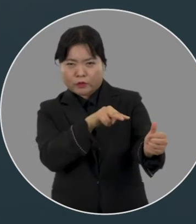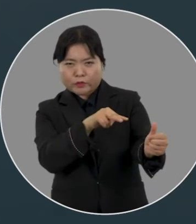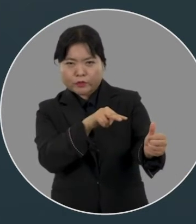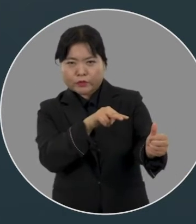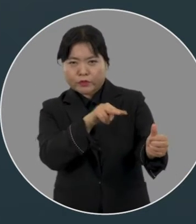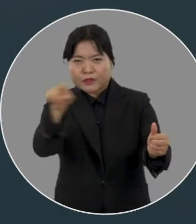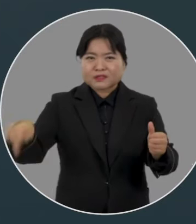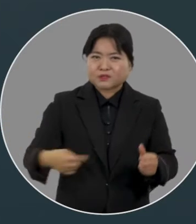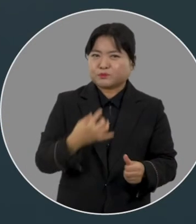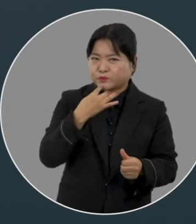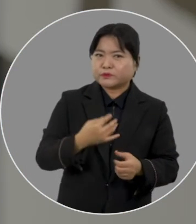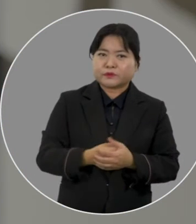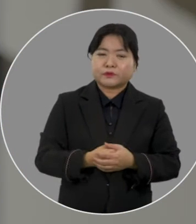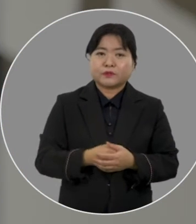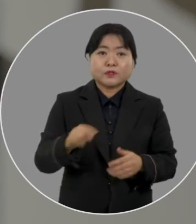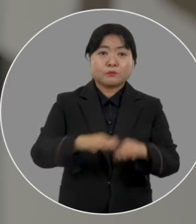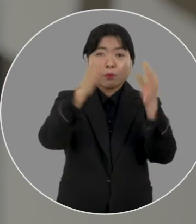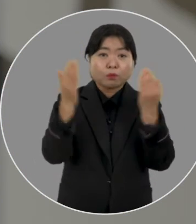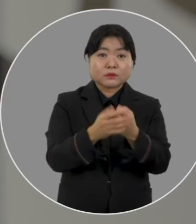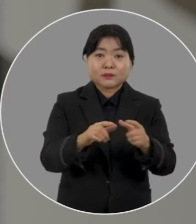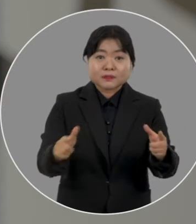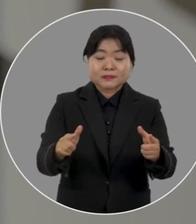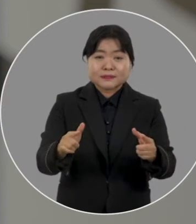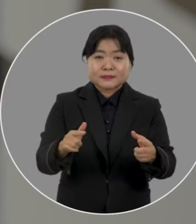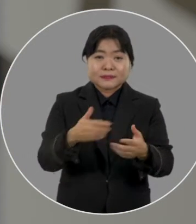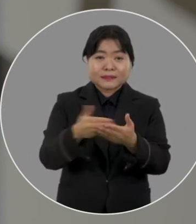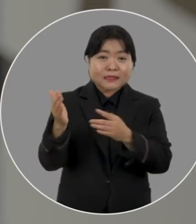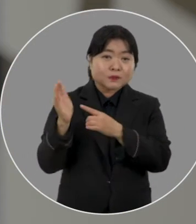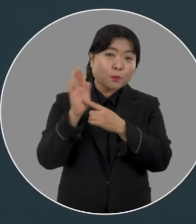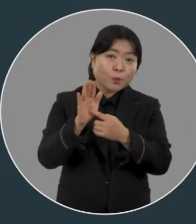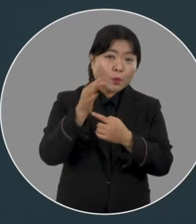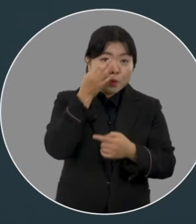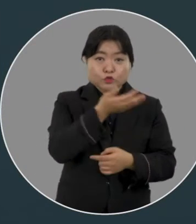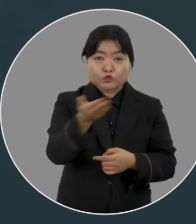그게 그랬을 뿐이죠. 이 모든 것들을 상징적으로 보여주는 게